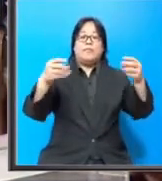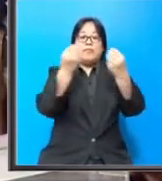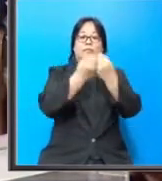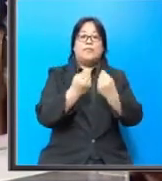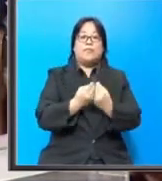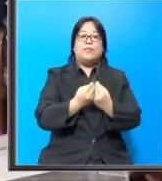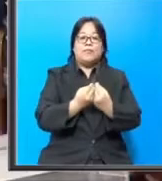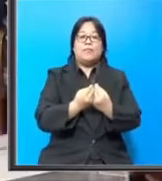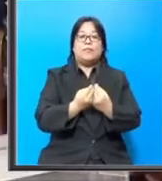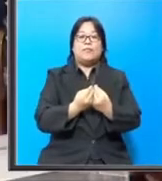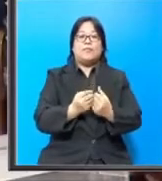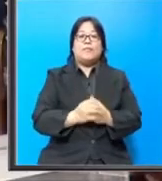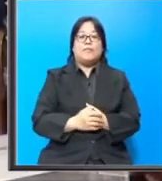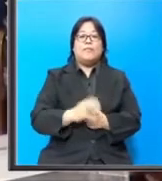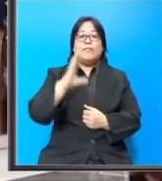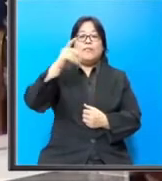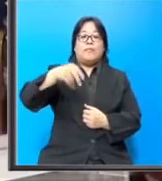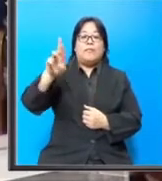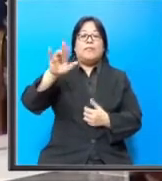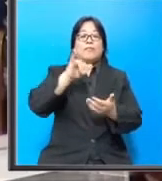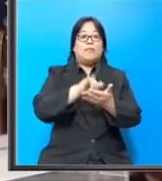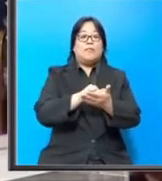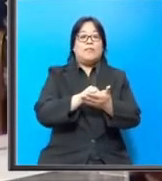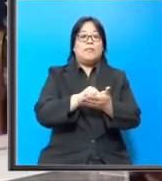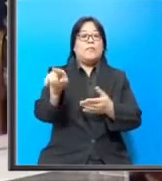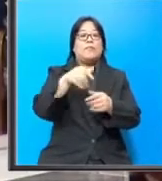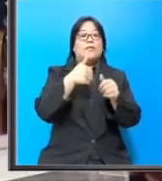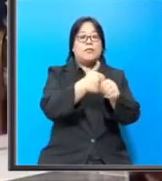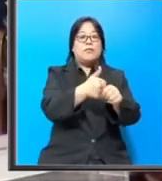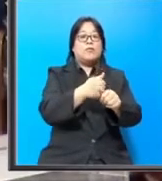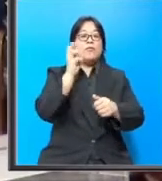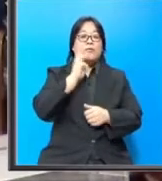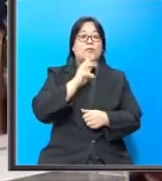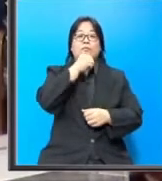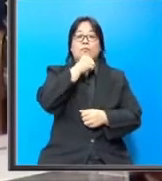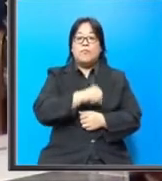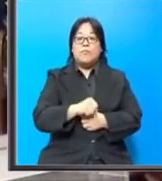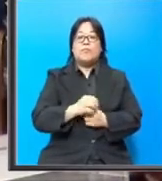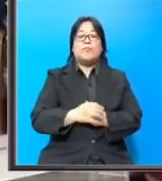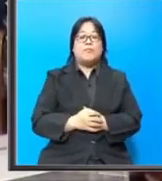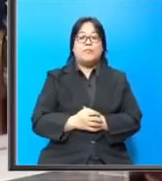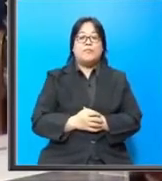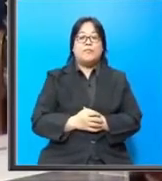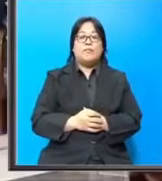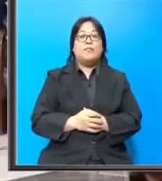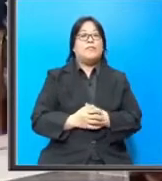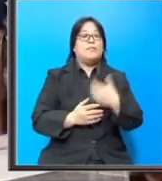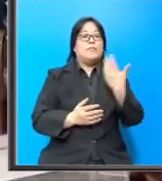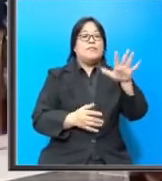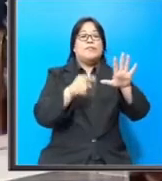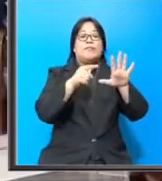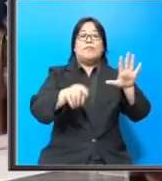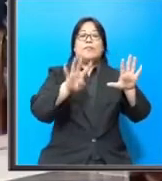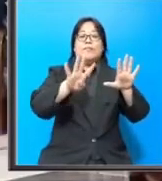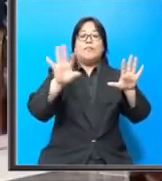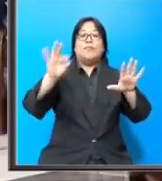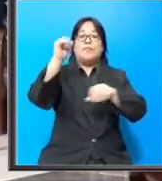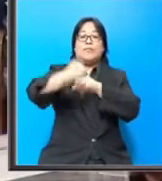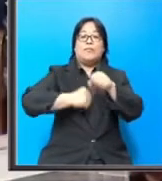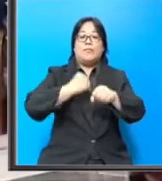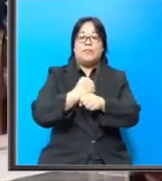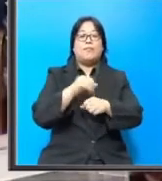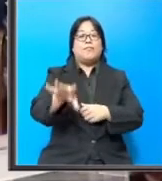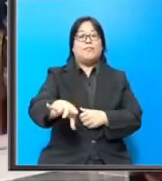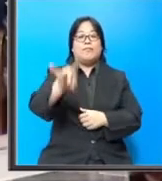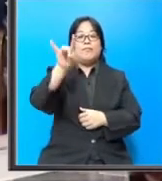kepulauan kontraseptif yang yang mana dipenuhi dikalangan wanita berumur 15 hingga 49